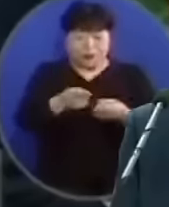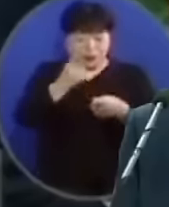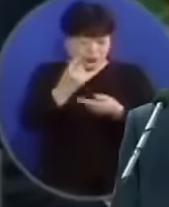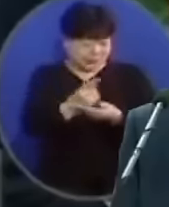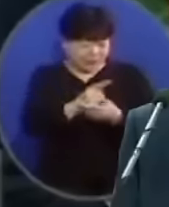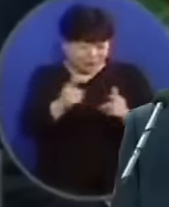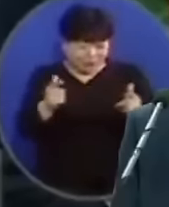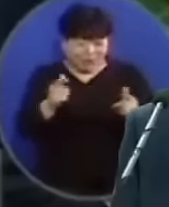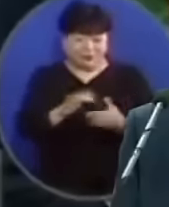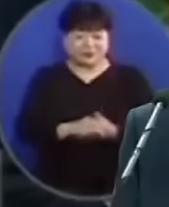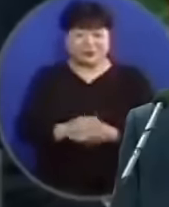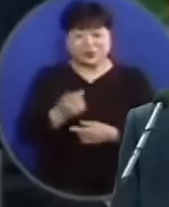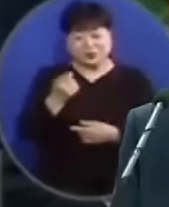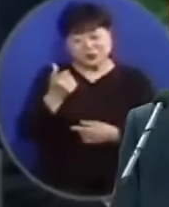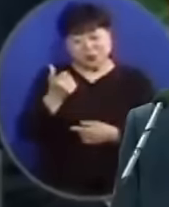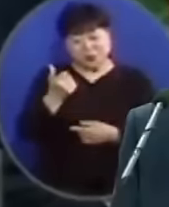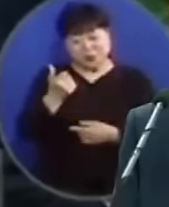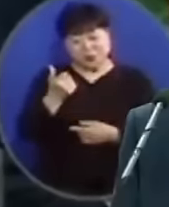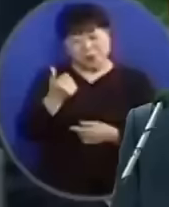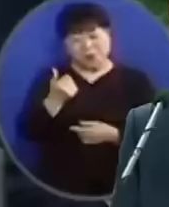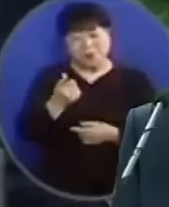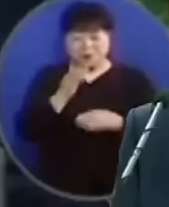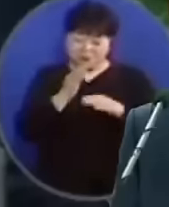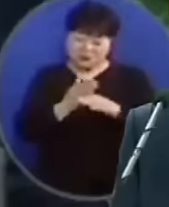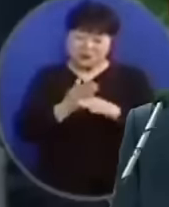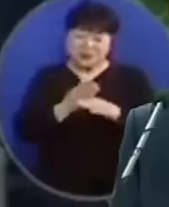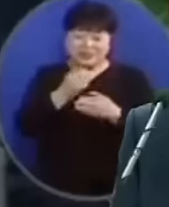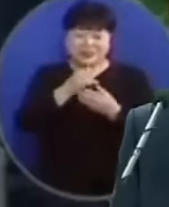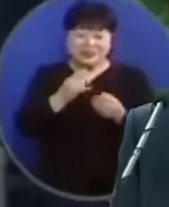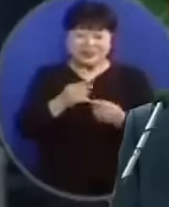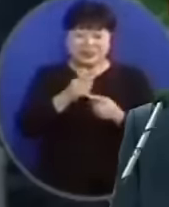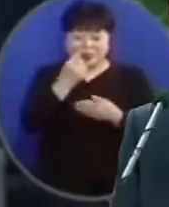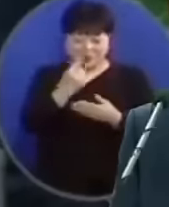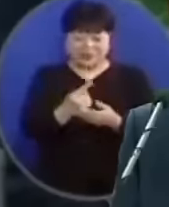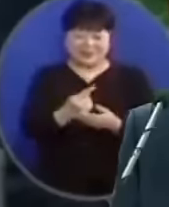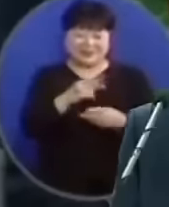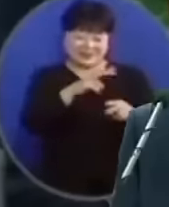않고 중간쯤 적은 죄인들은